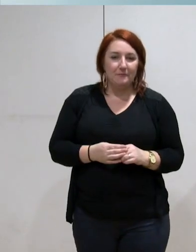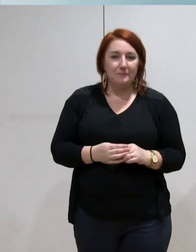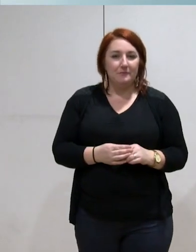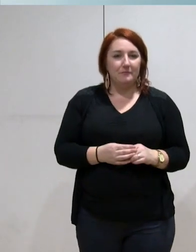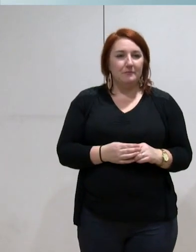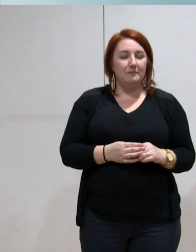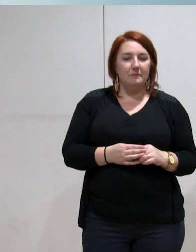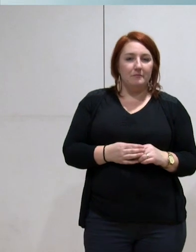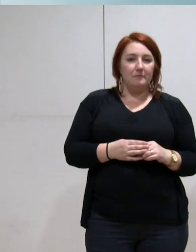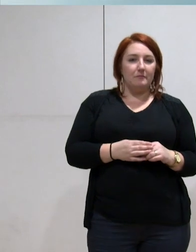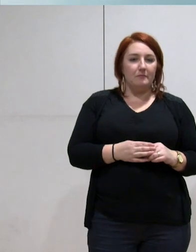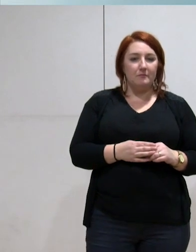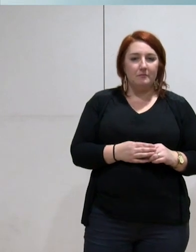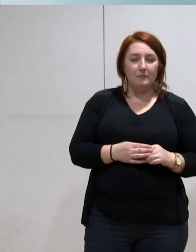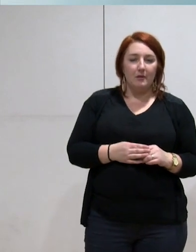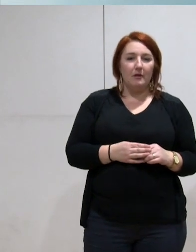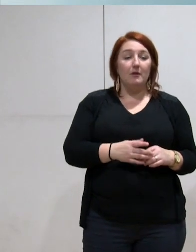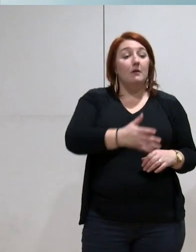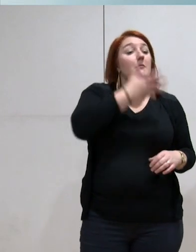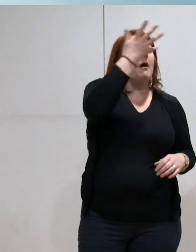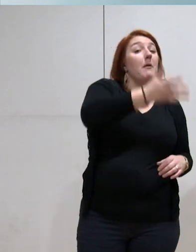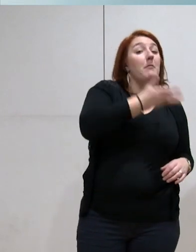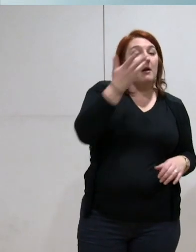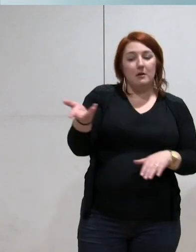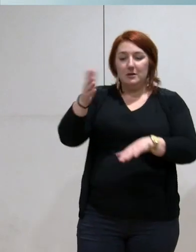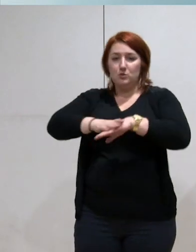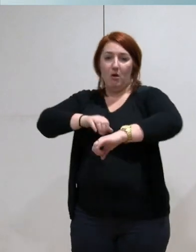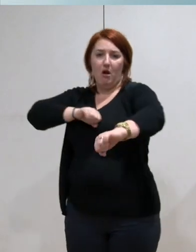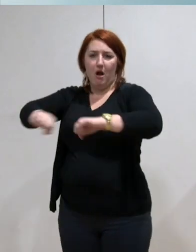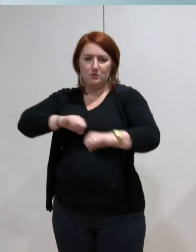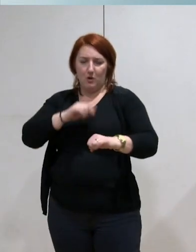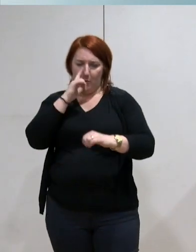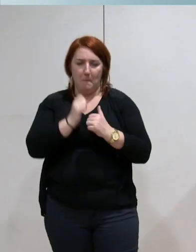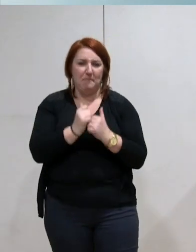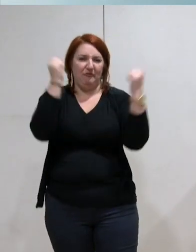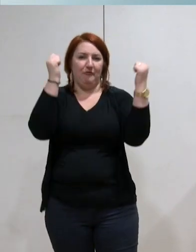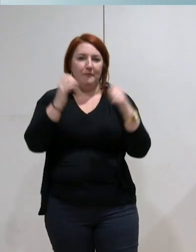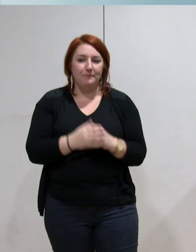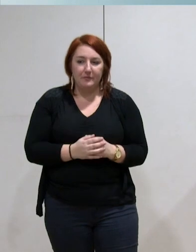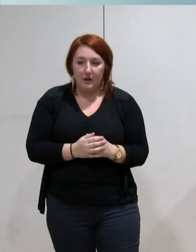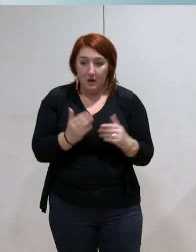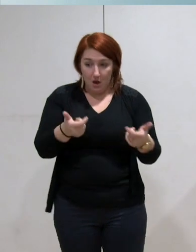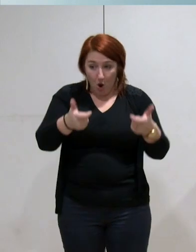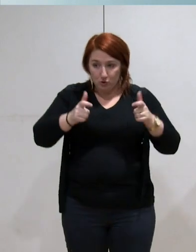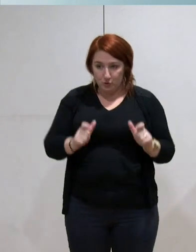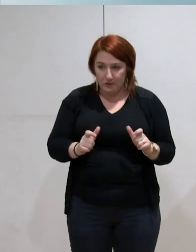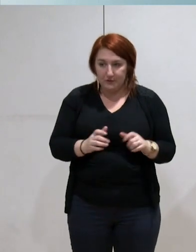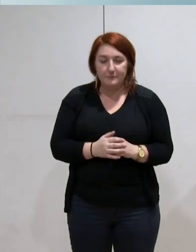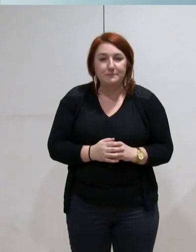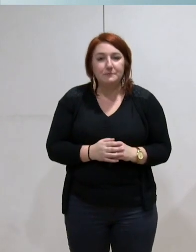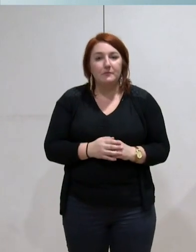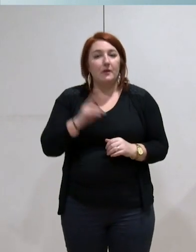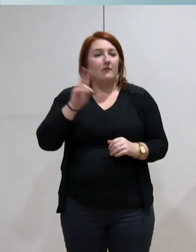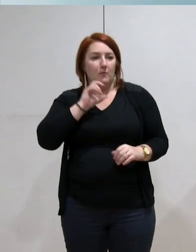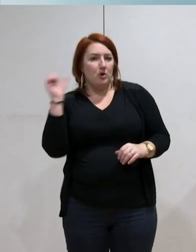l'affirmation plutôt et l'acte que vous voulez poser ensuite moi je j'entends ce